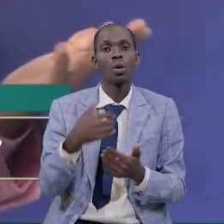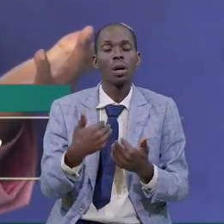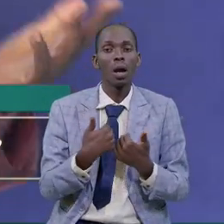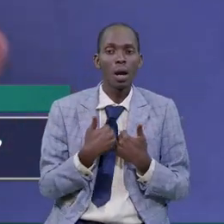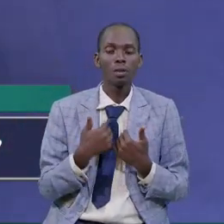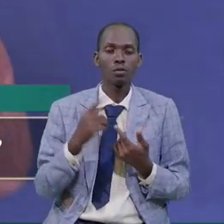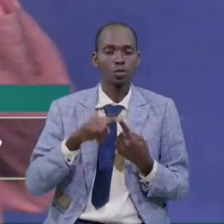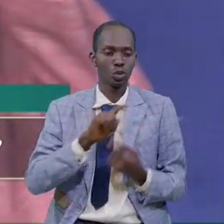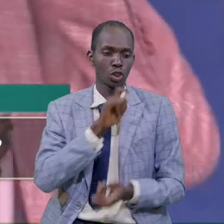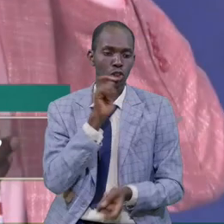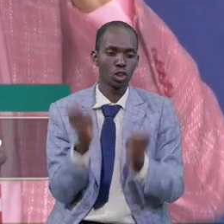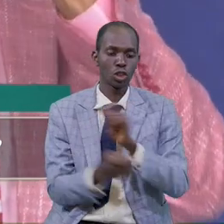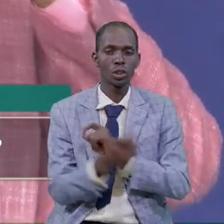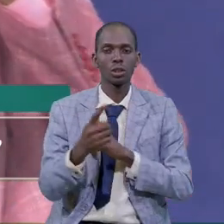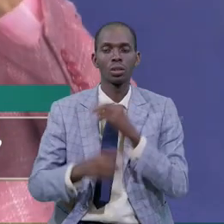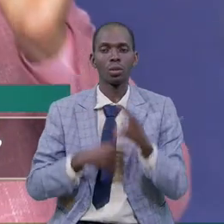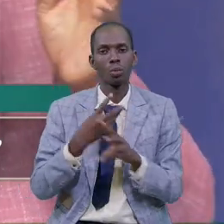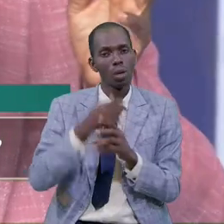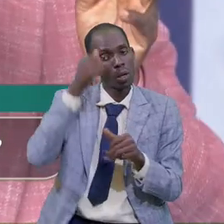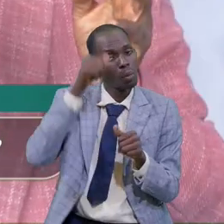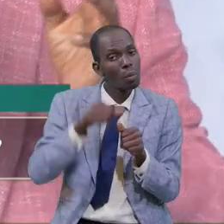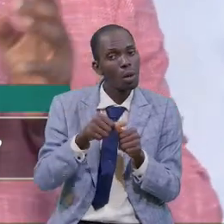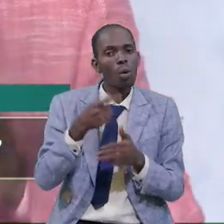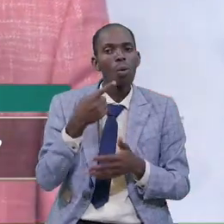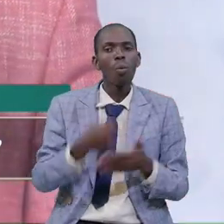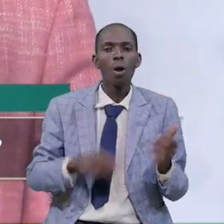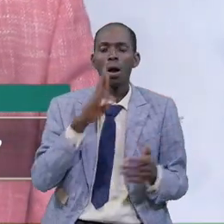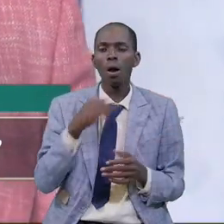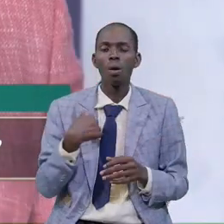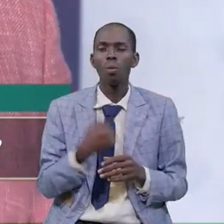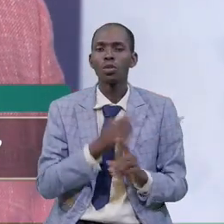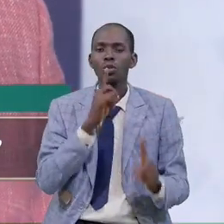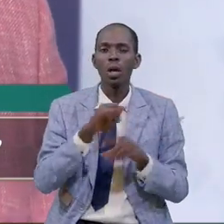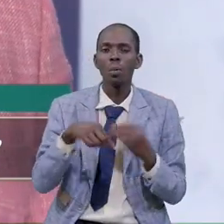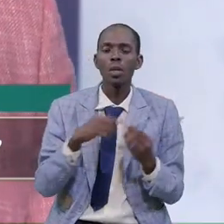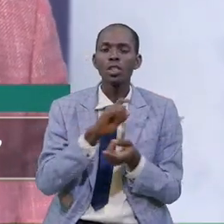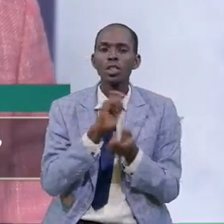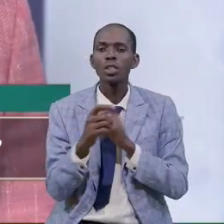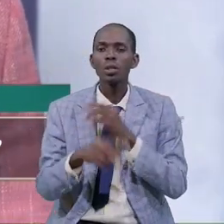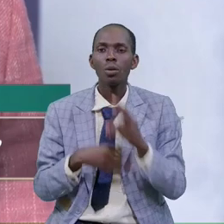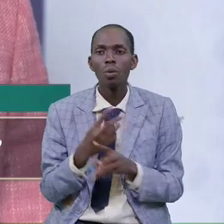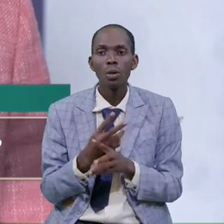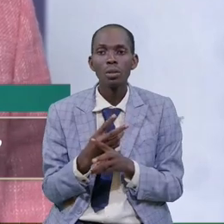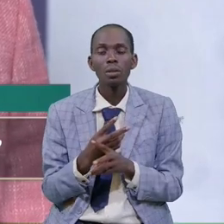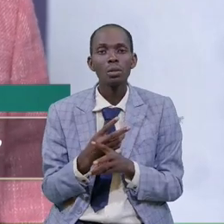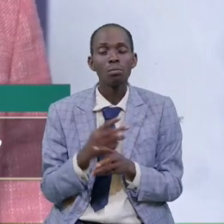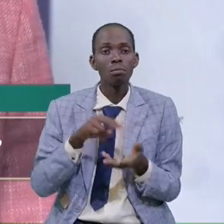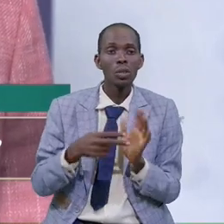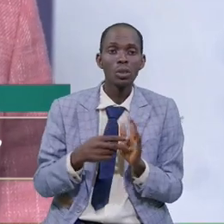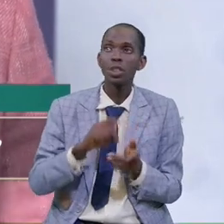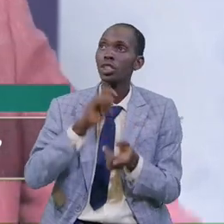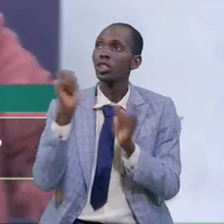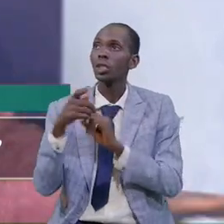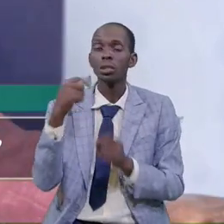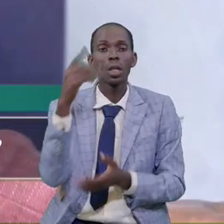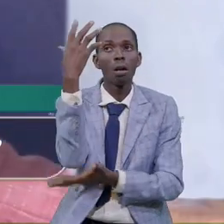monde. Rappelez-vous une fois encore, de quoi parlons-nous ici de changer le monde? Changer les arbres, ça va au-delà